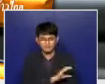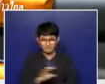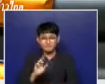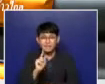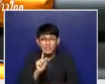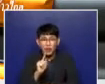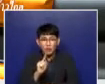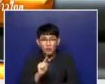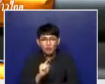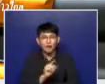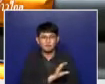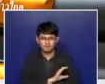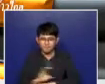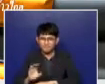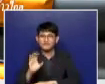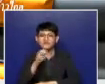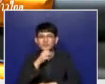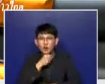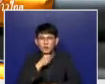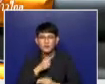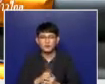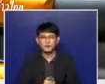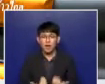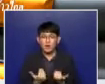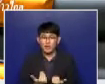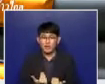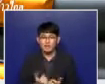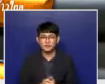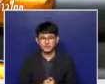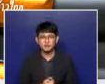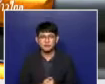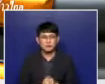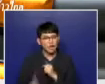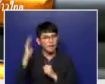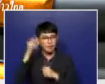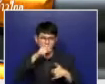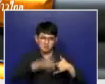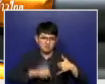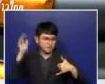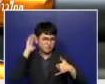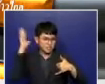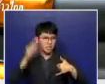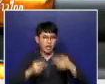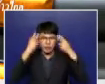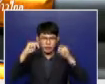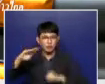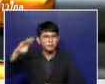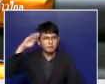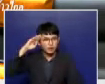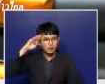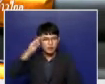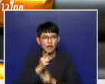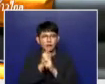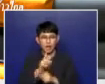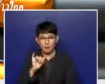รลองดูย้อนหลังการอภิปรายของพลเอกอนุพงษ์เผ่าจินดาดูนะครับผมเชื่อว่าเรื่องนี้เนี่ยถ้าเราให้คน